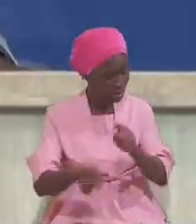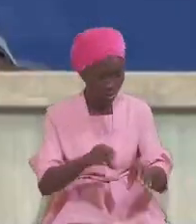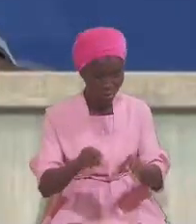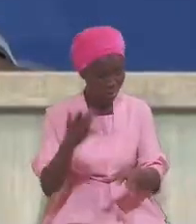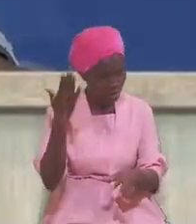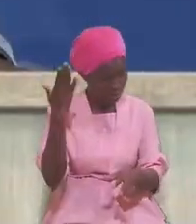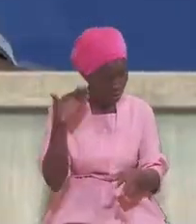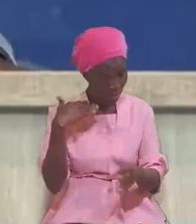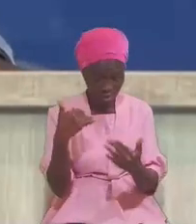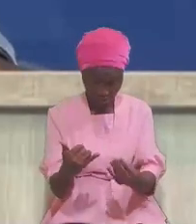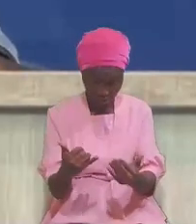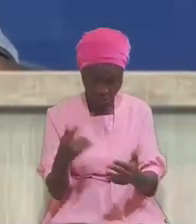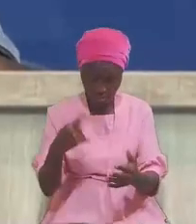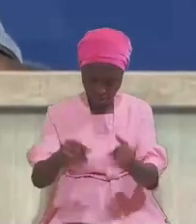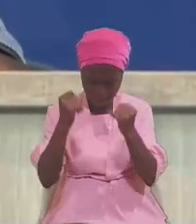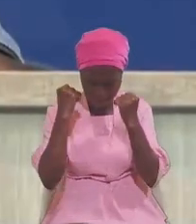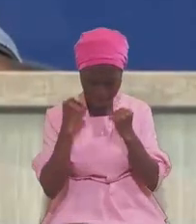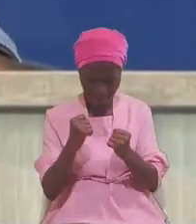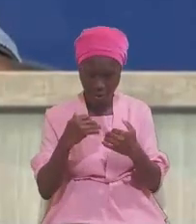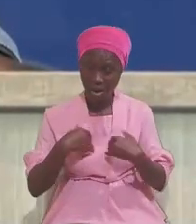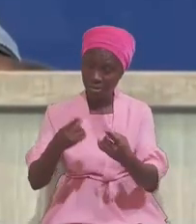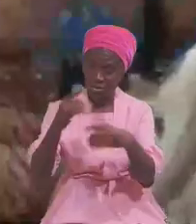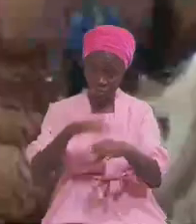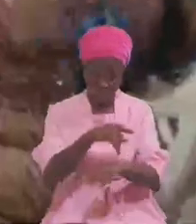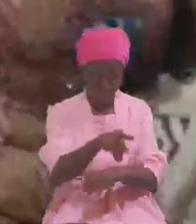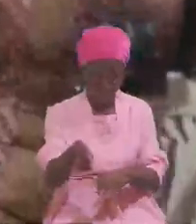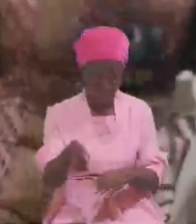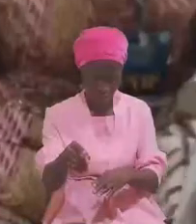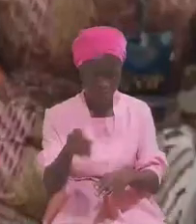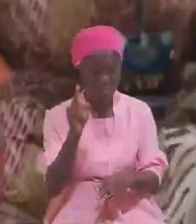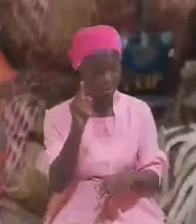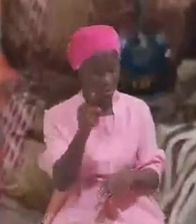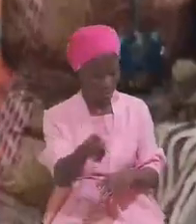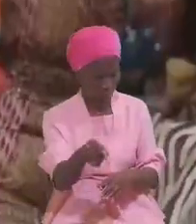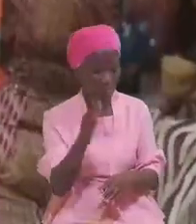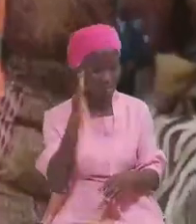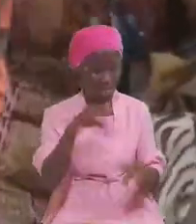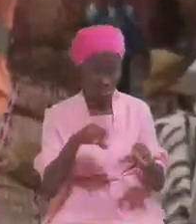maintenant, la puissance est venue sur vous. Vous allez le faire.